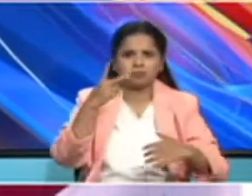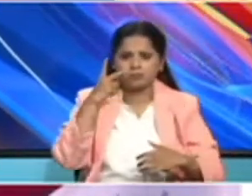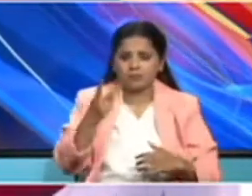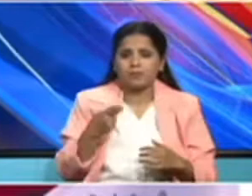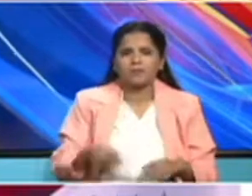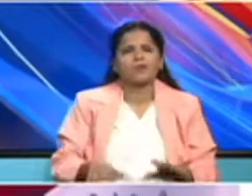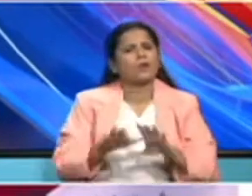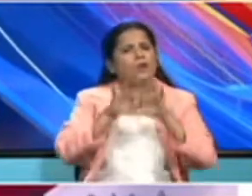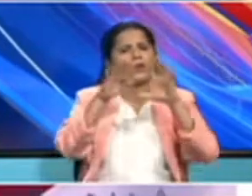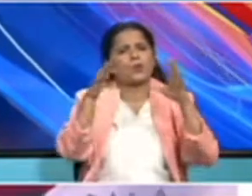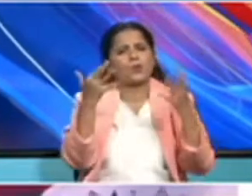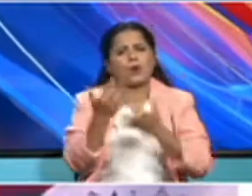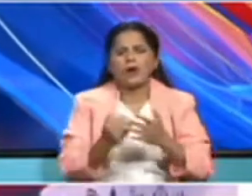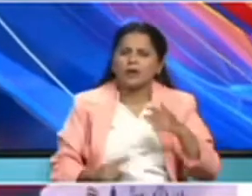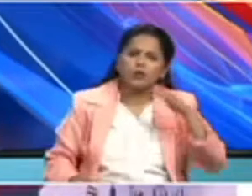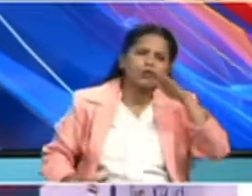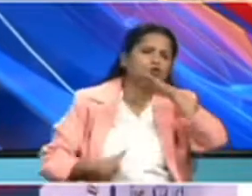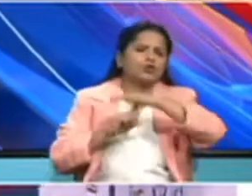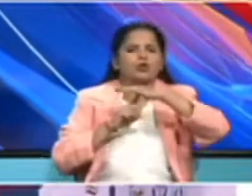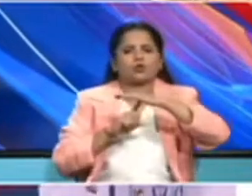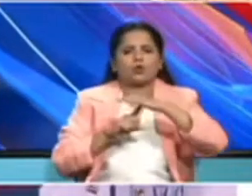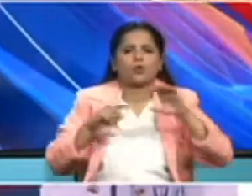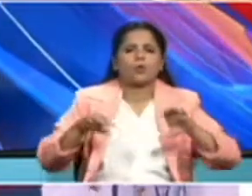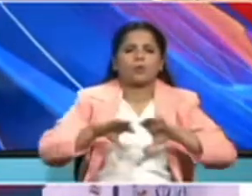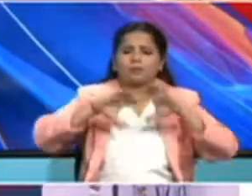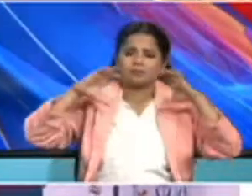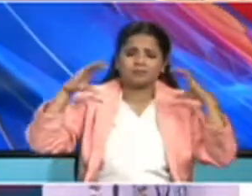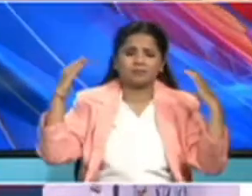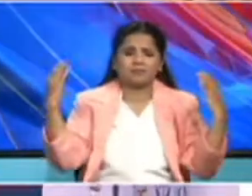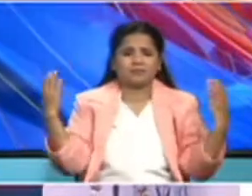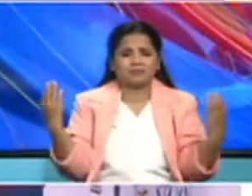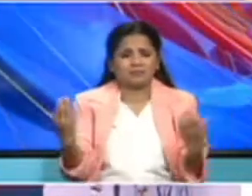विश्व का सबसे बड़ा स्टेडियम,